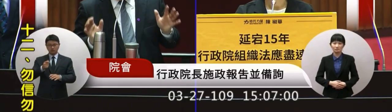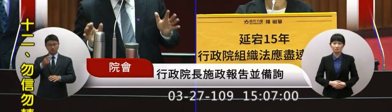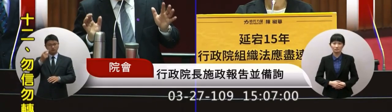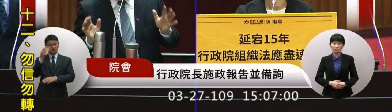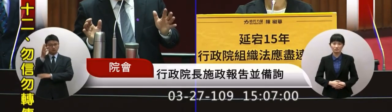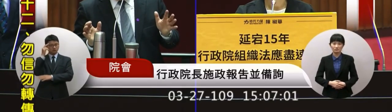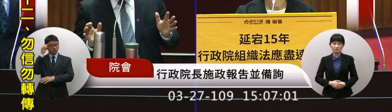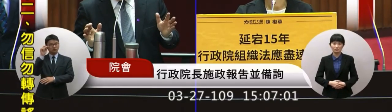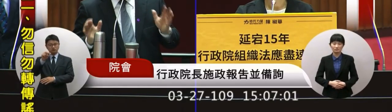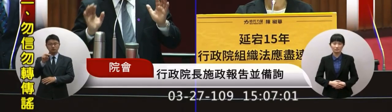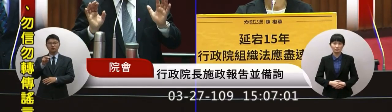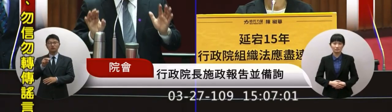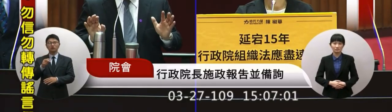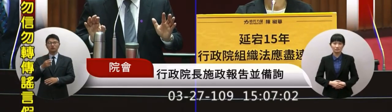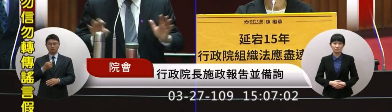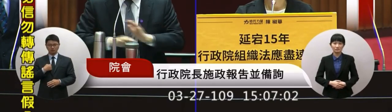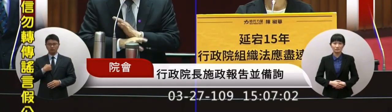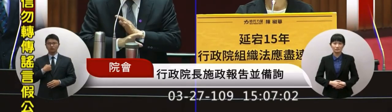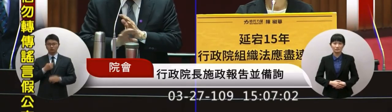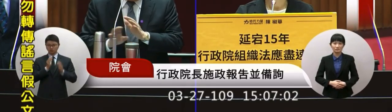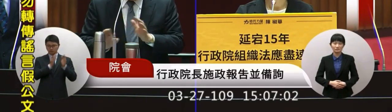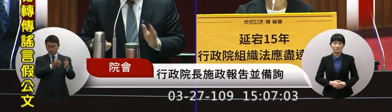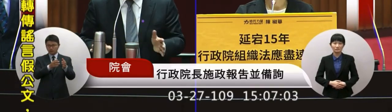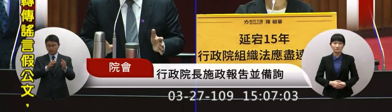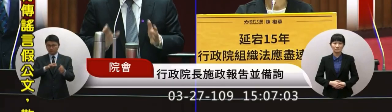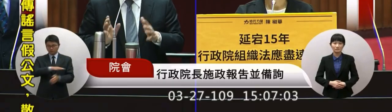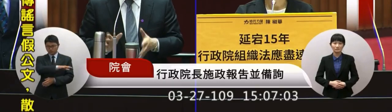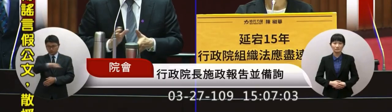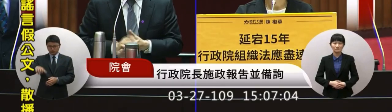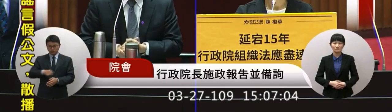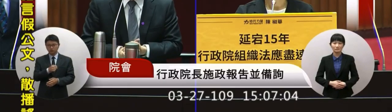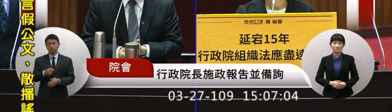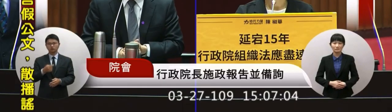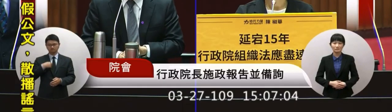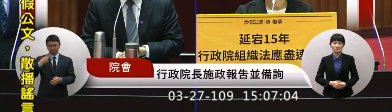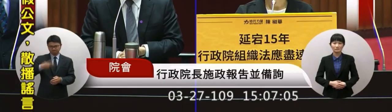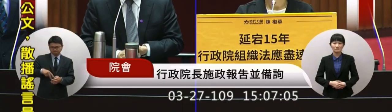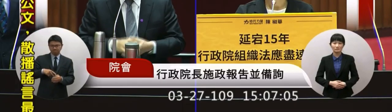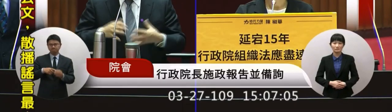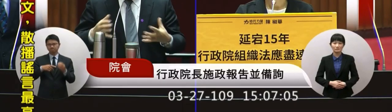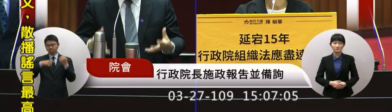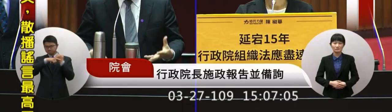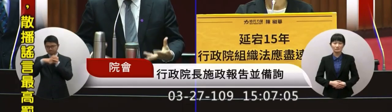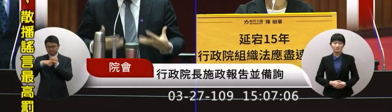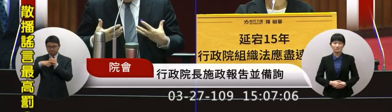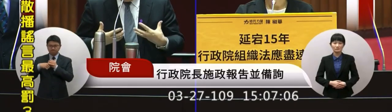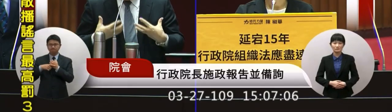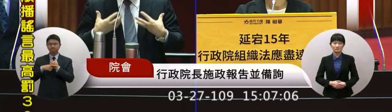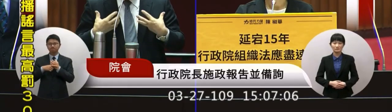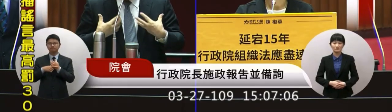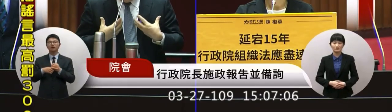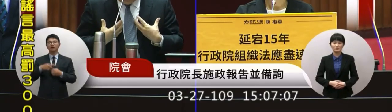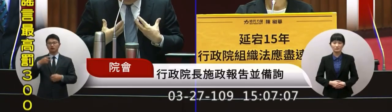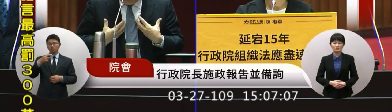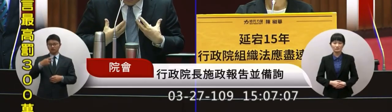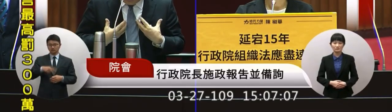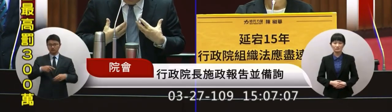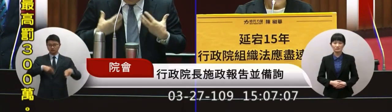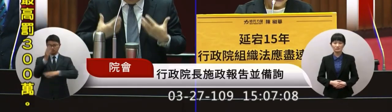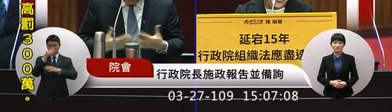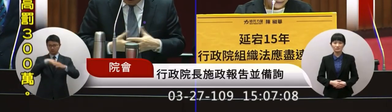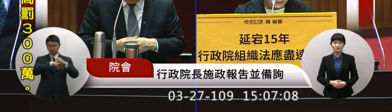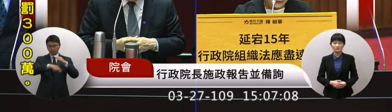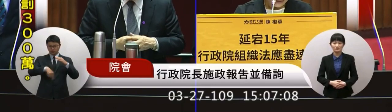一事实上整个情况全盘在盘点后，那在行政院这